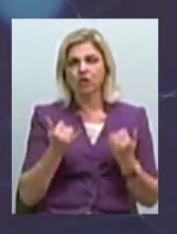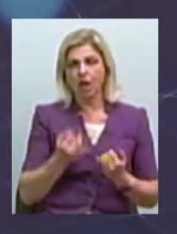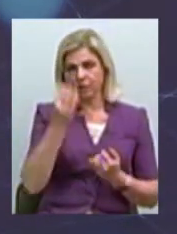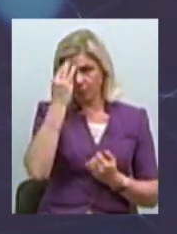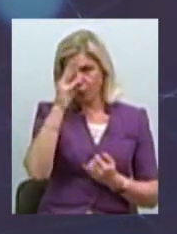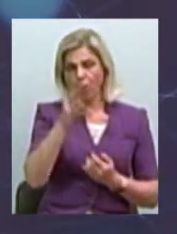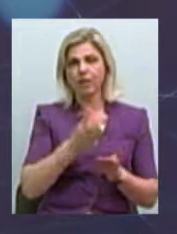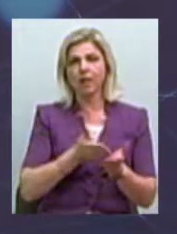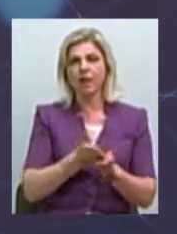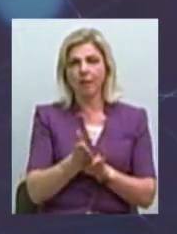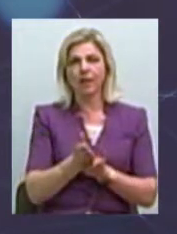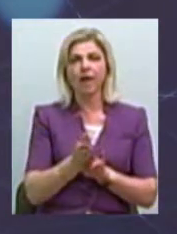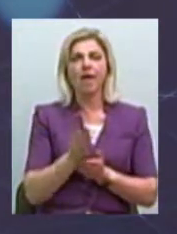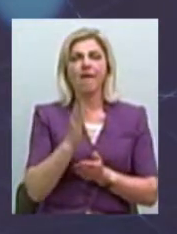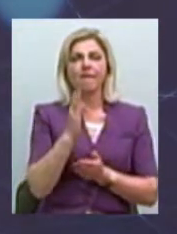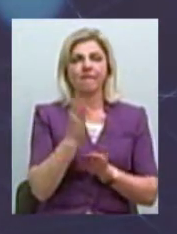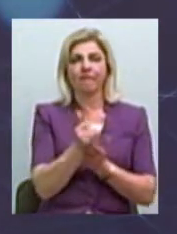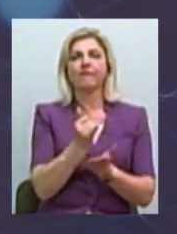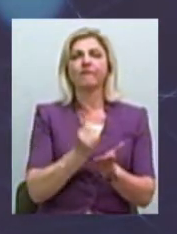– це винний туризм,